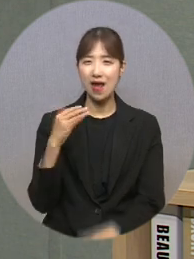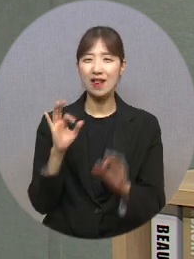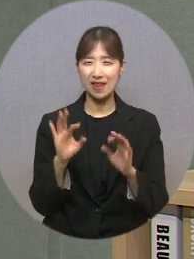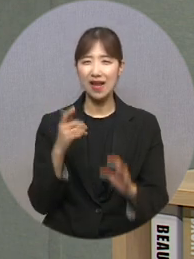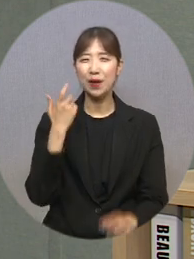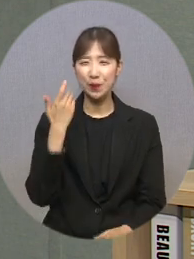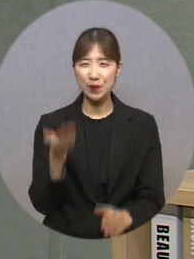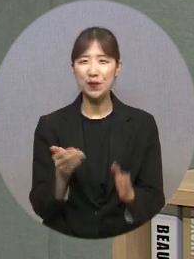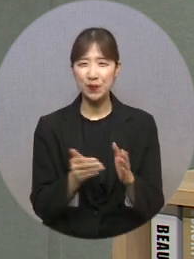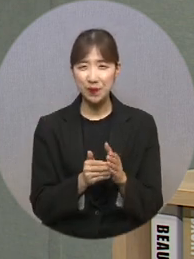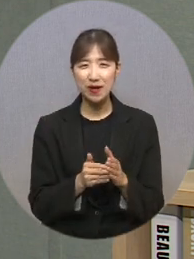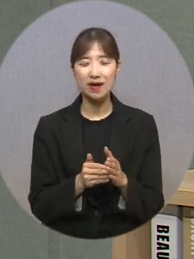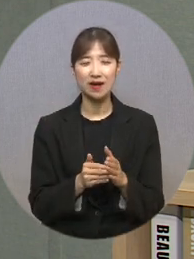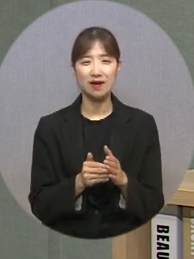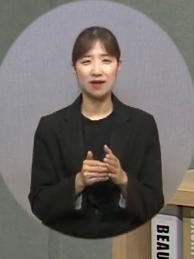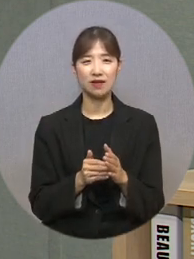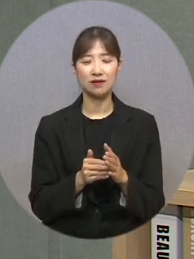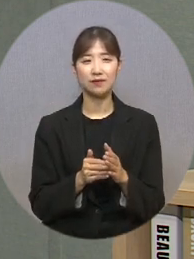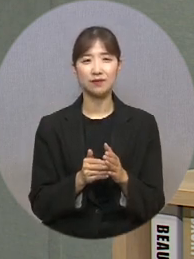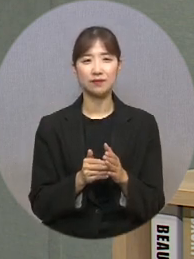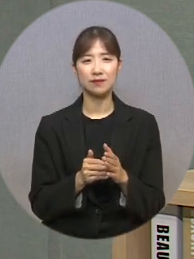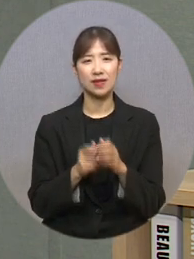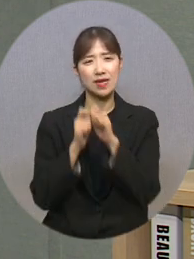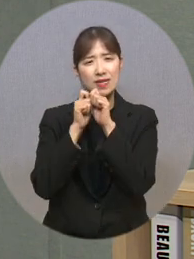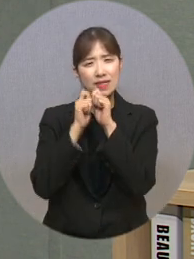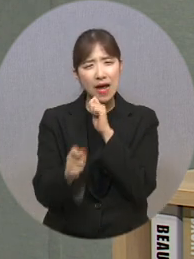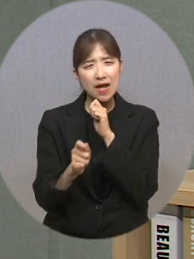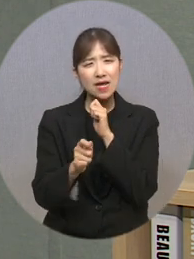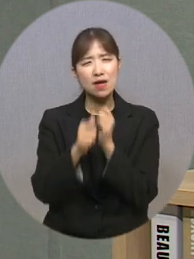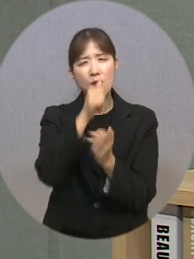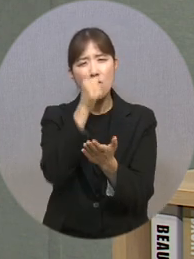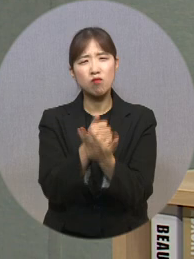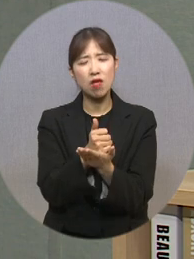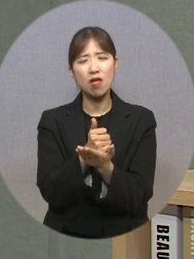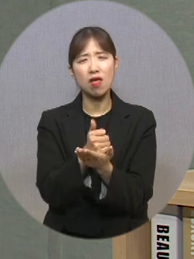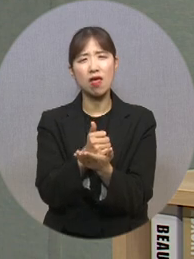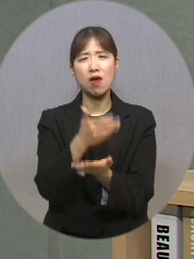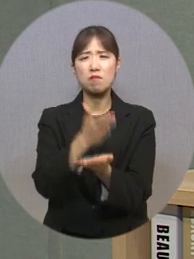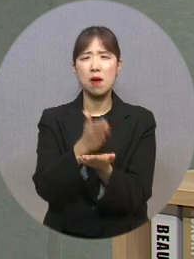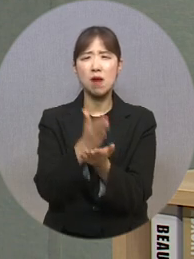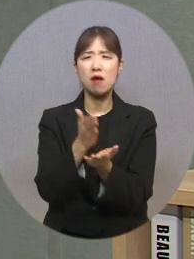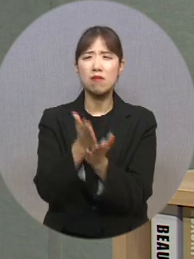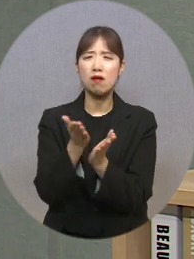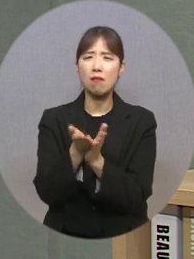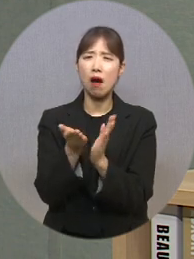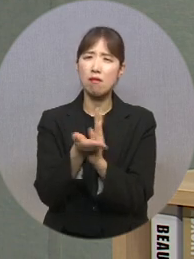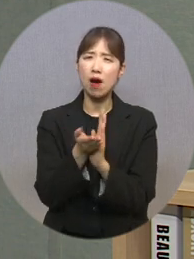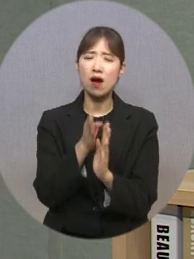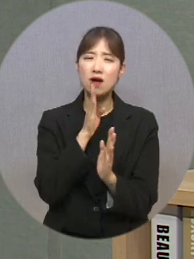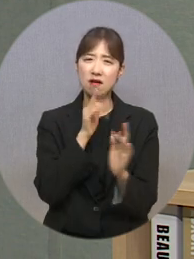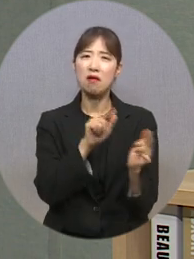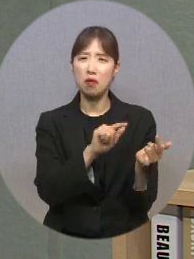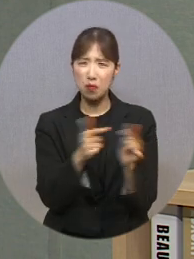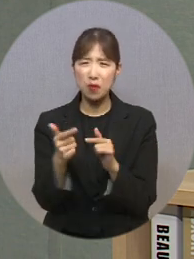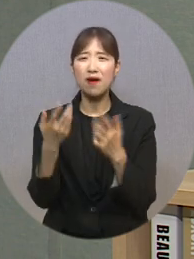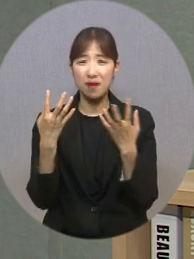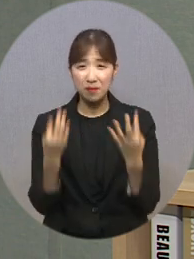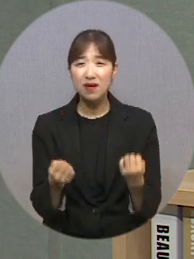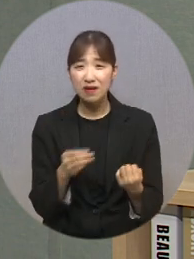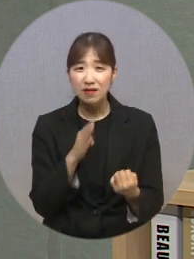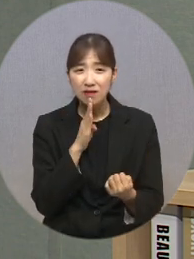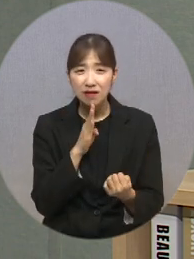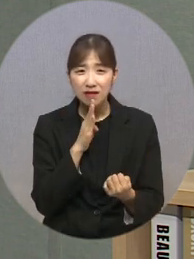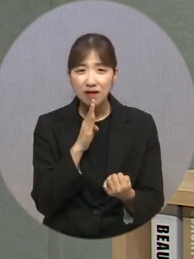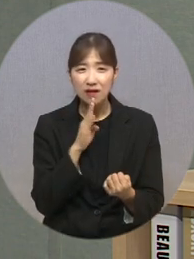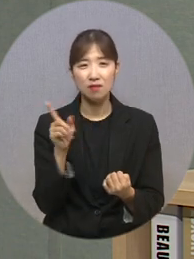잠깐 여쭤봤지만은 그 사기 범죄 유형이라고 할까요? 형태가 여러 가지일 것 같아요. 예.